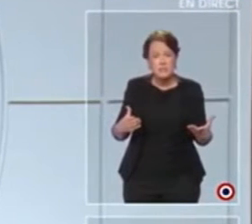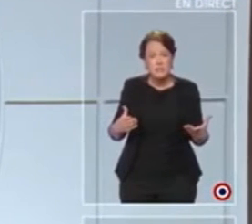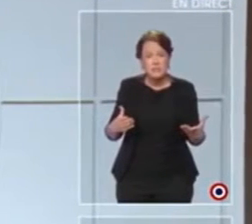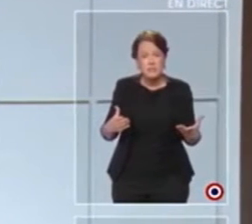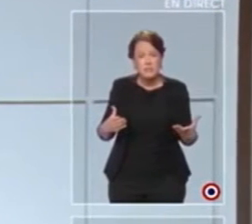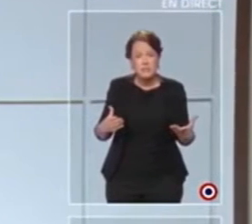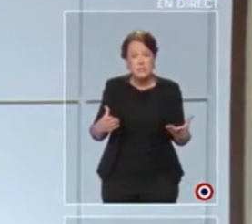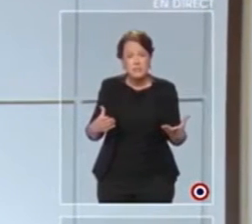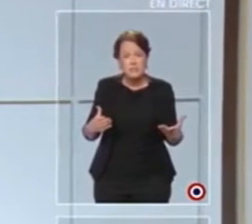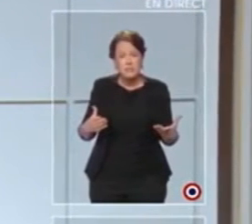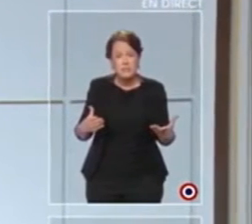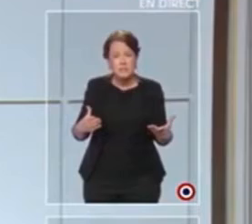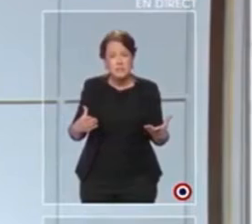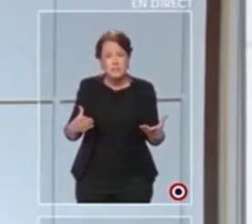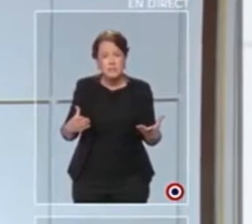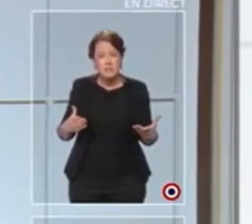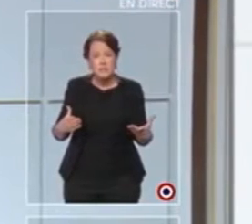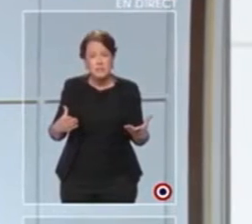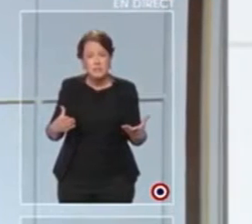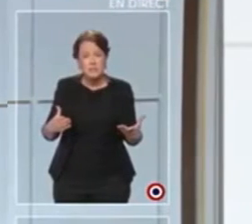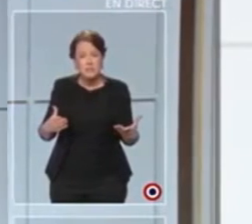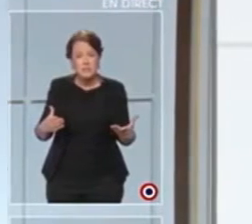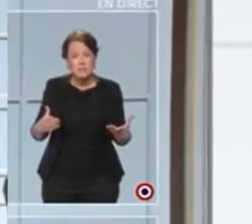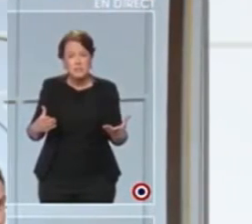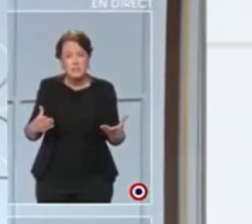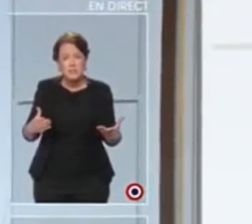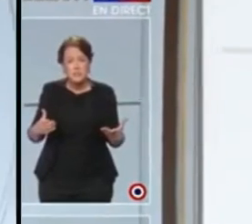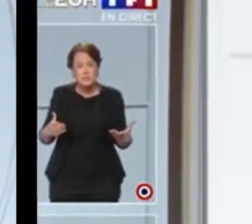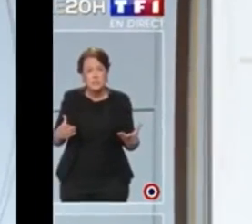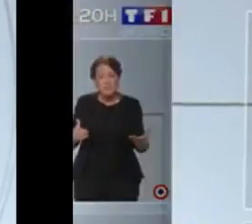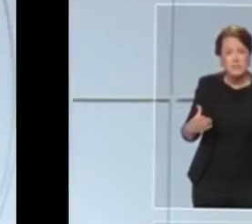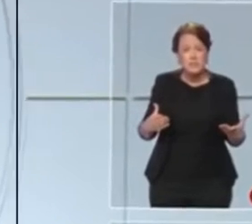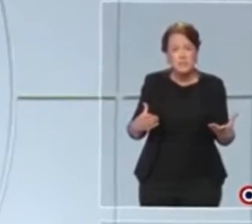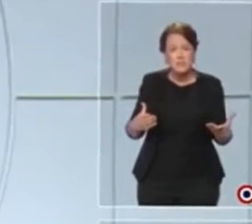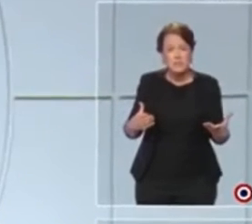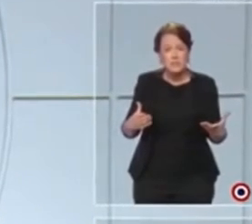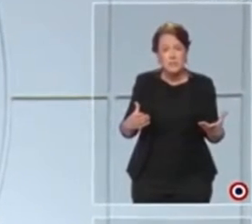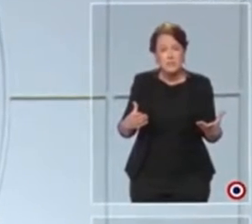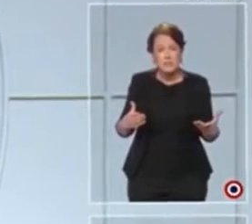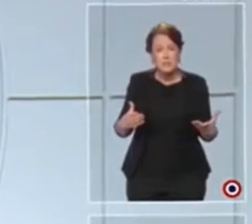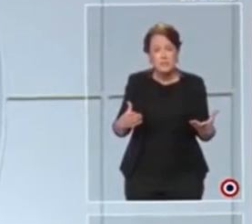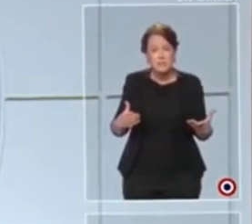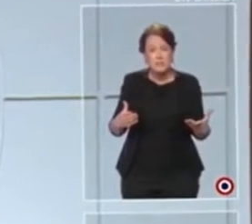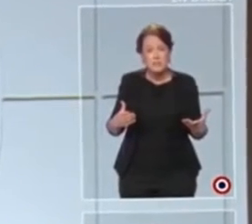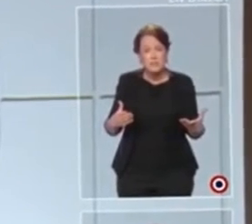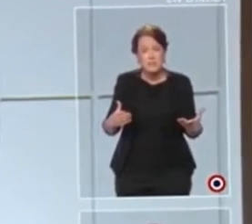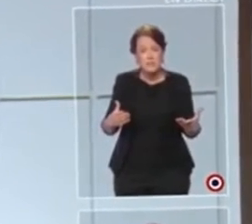matin. Le dispositif est prévu pour durer au moins 4 semaines.